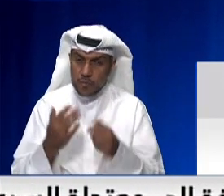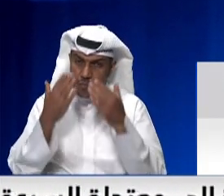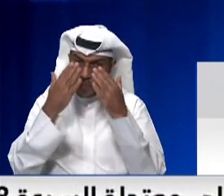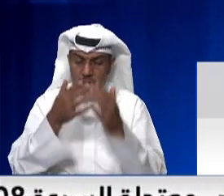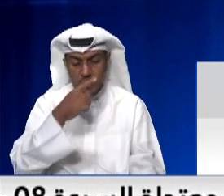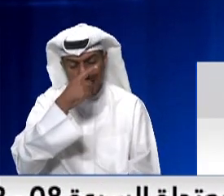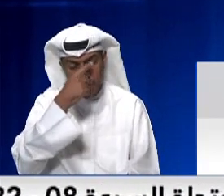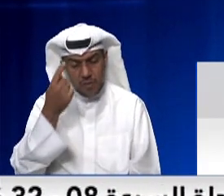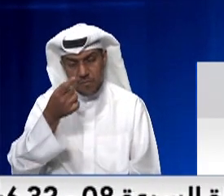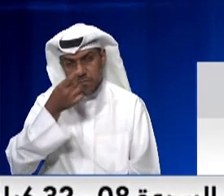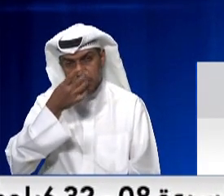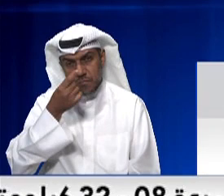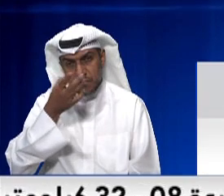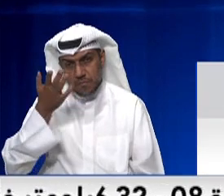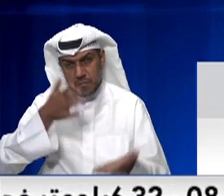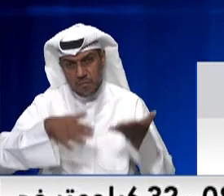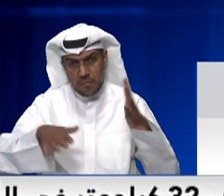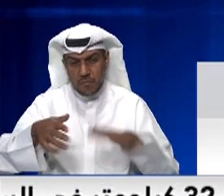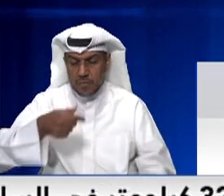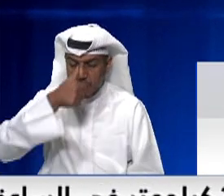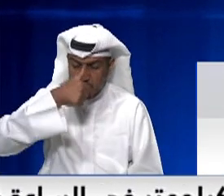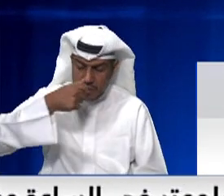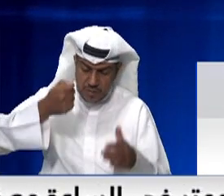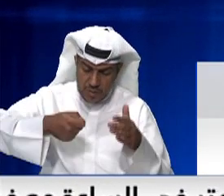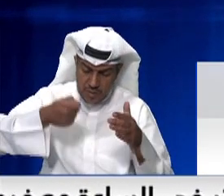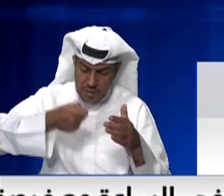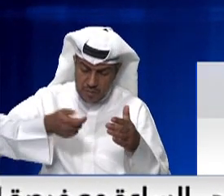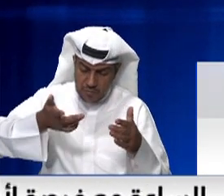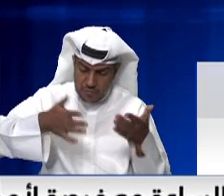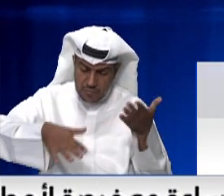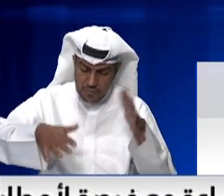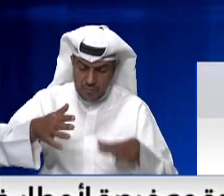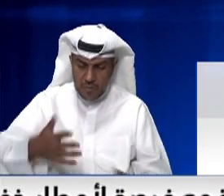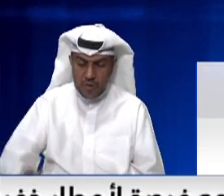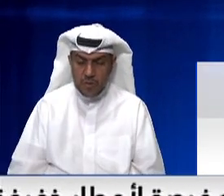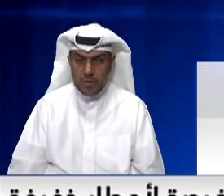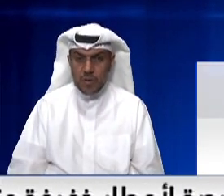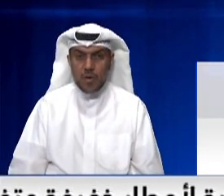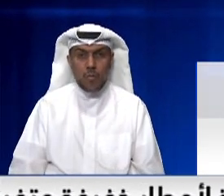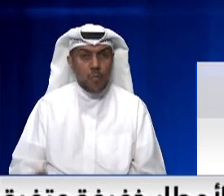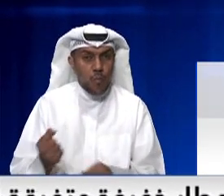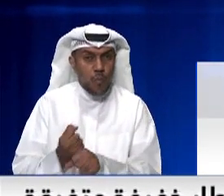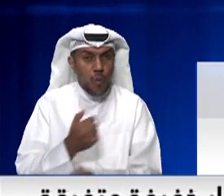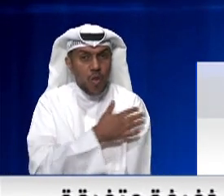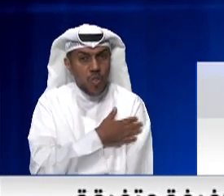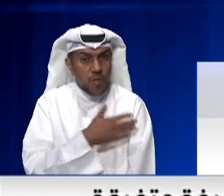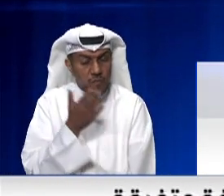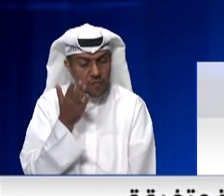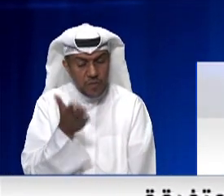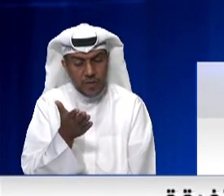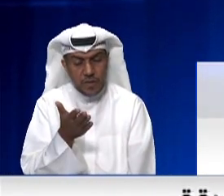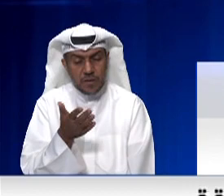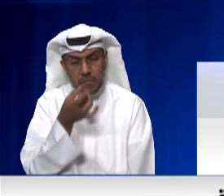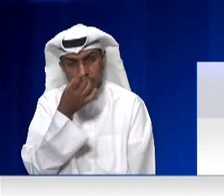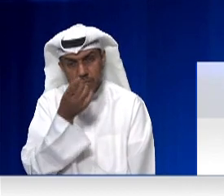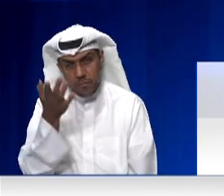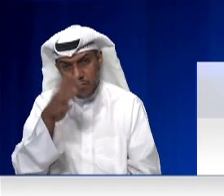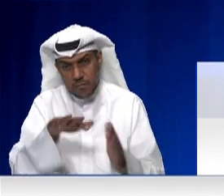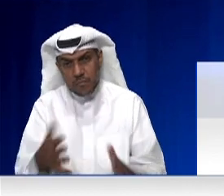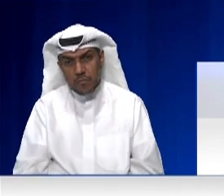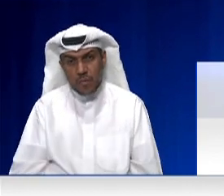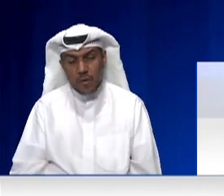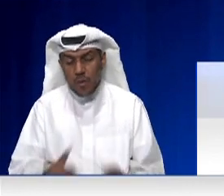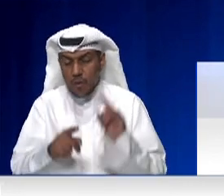التعازي والمواساة للأرواح التي زهقت لموظفي الوكالة الذين سقطوا جراء العمليات العسكرية